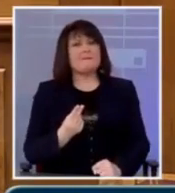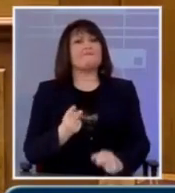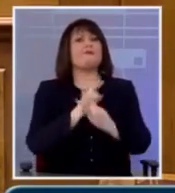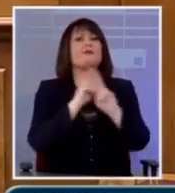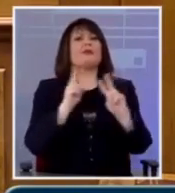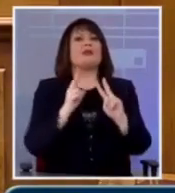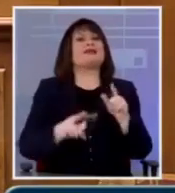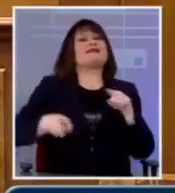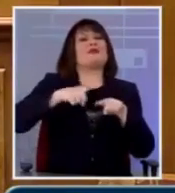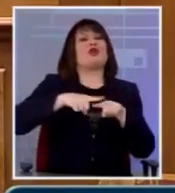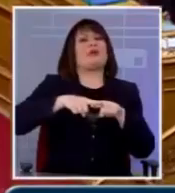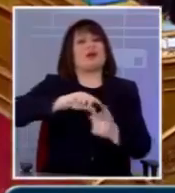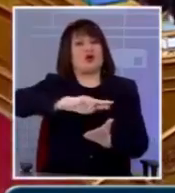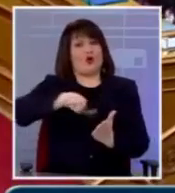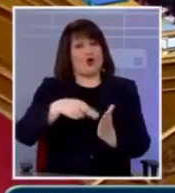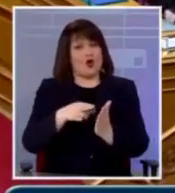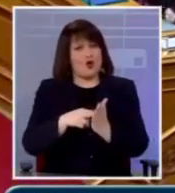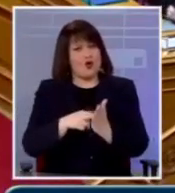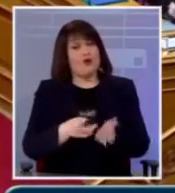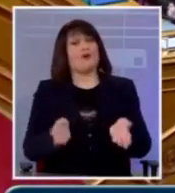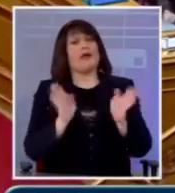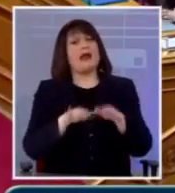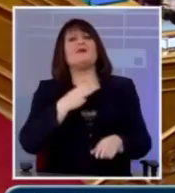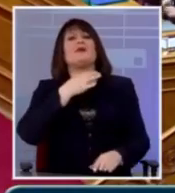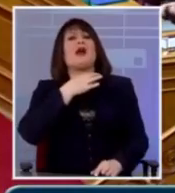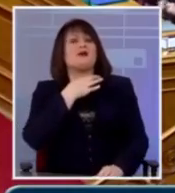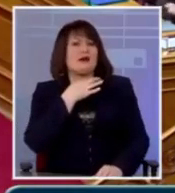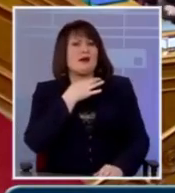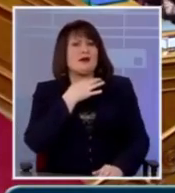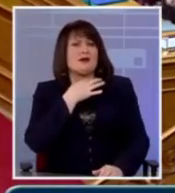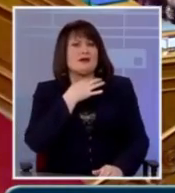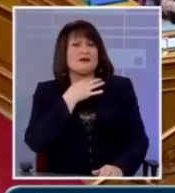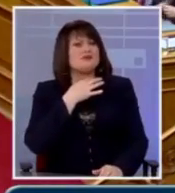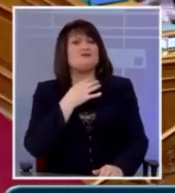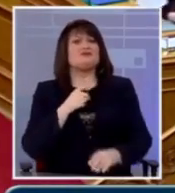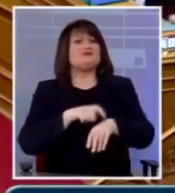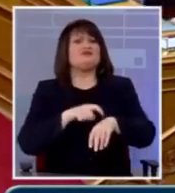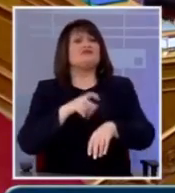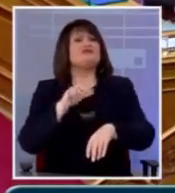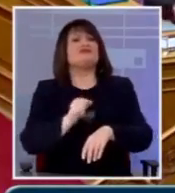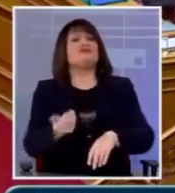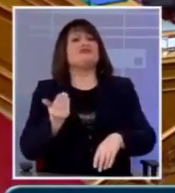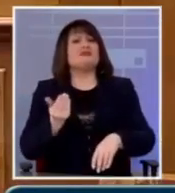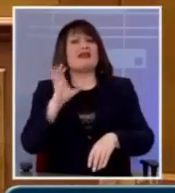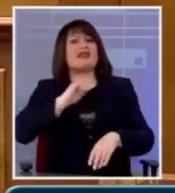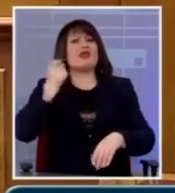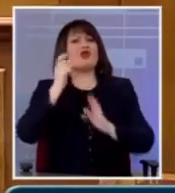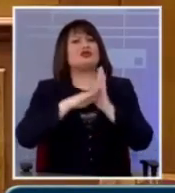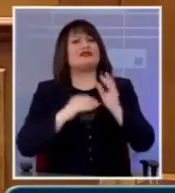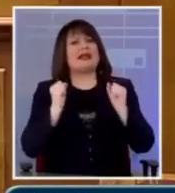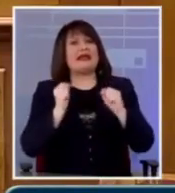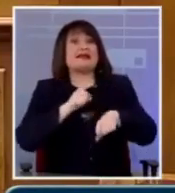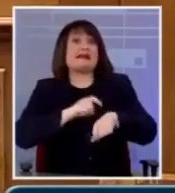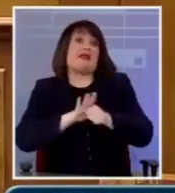και συμπληρωματικό ρόλο, καλύπτοντας πραγματικές ανάγκες που αδυνατεί να προσφέρει έγκαιρα και με επάρκεια το ΕΣΥ, με